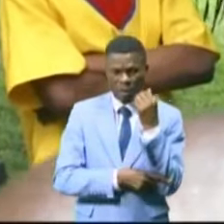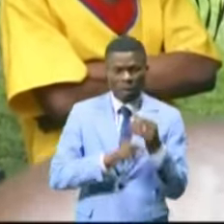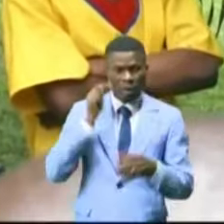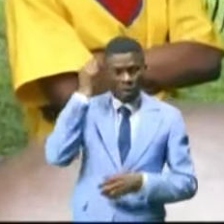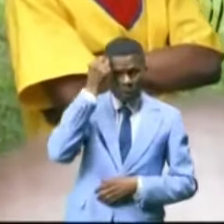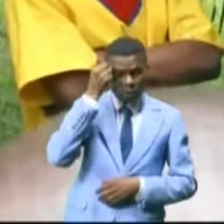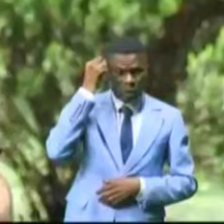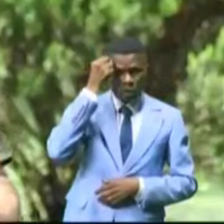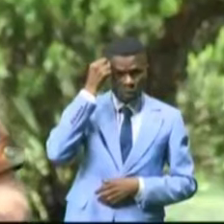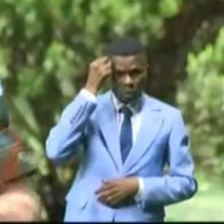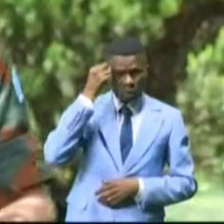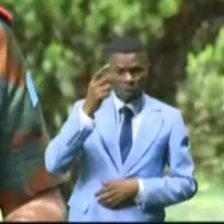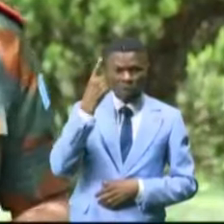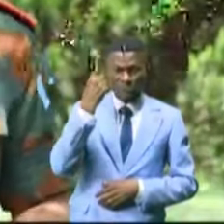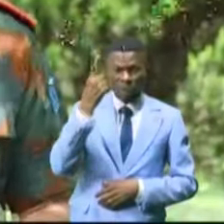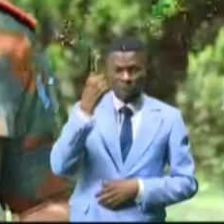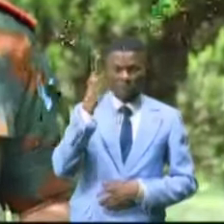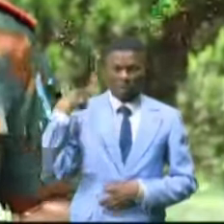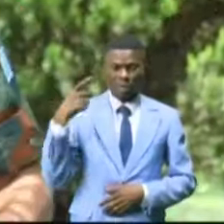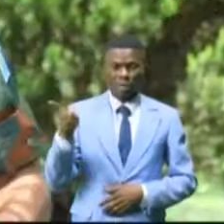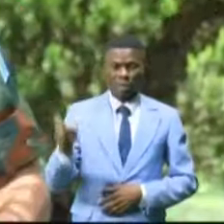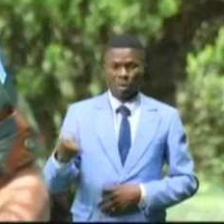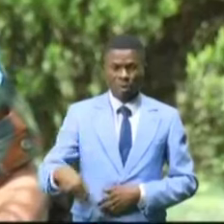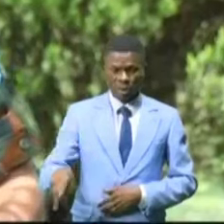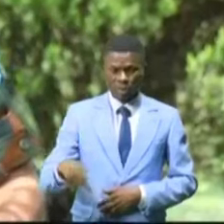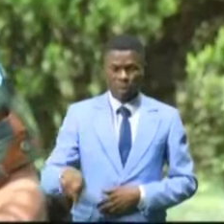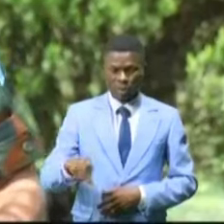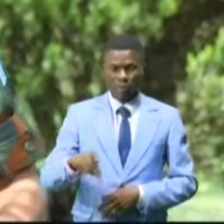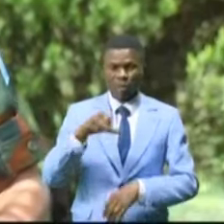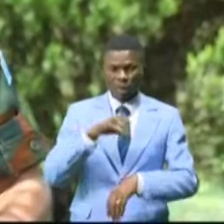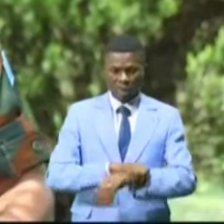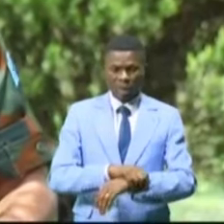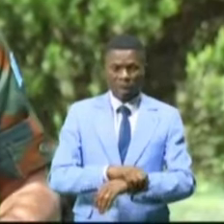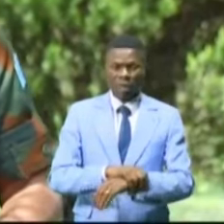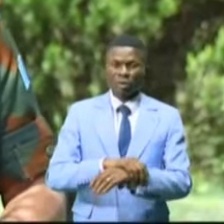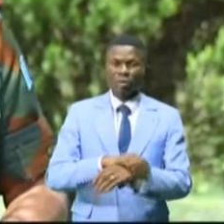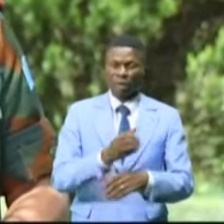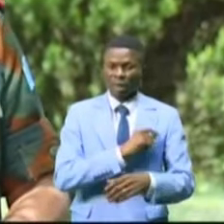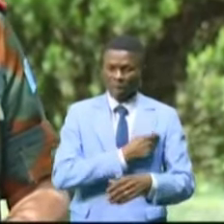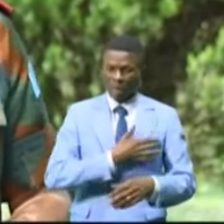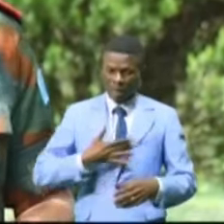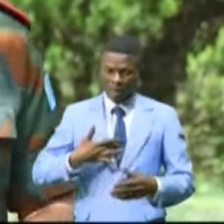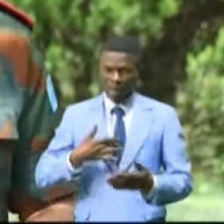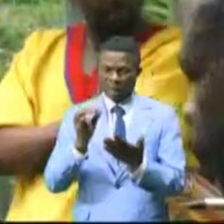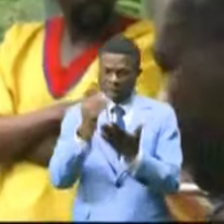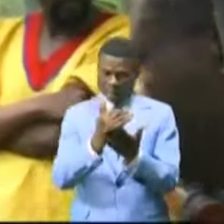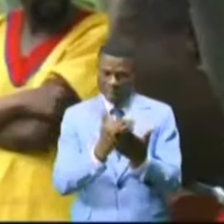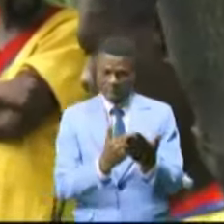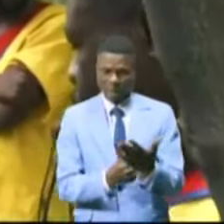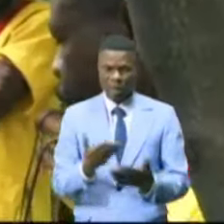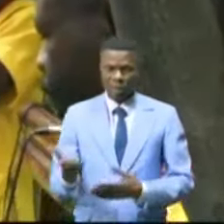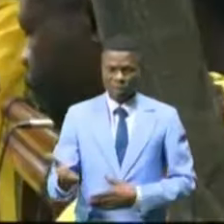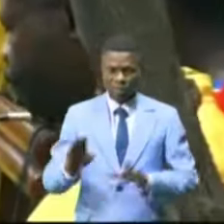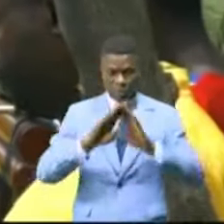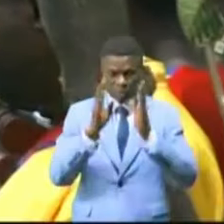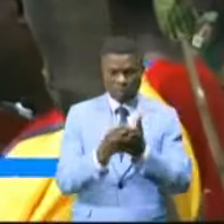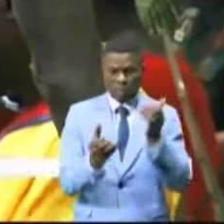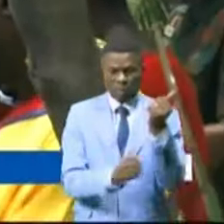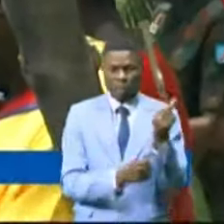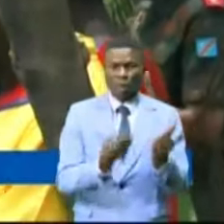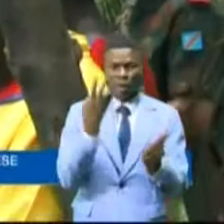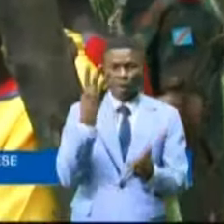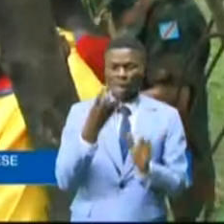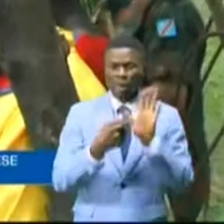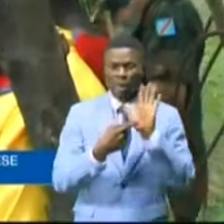l'un des députés provinciaux, est recruté par ce dernier. Toutes ces personnes présentées par